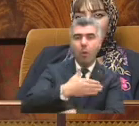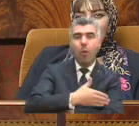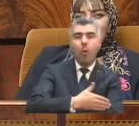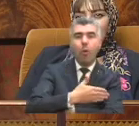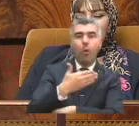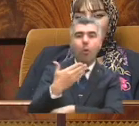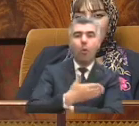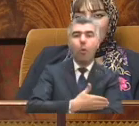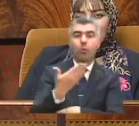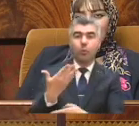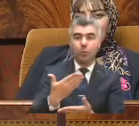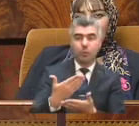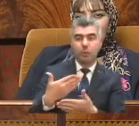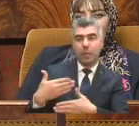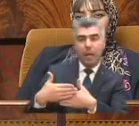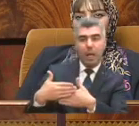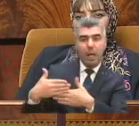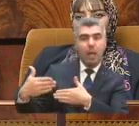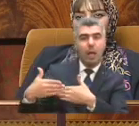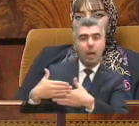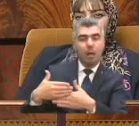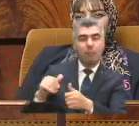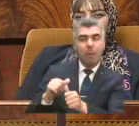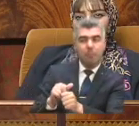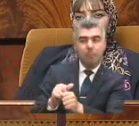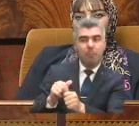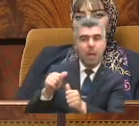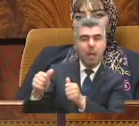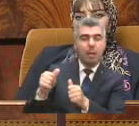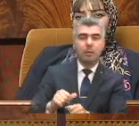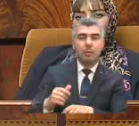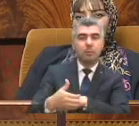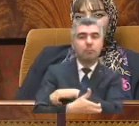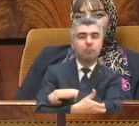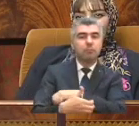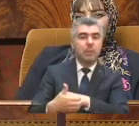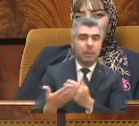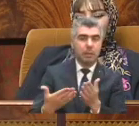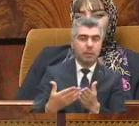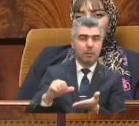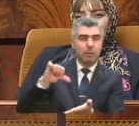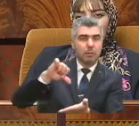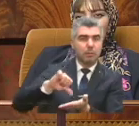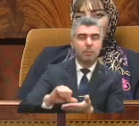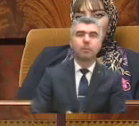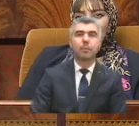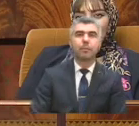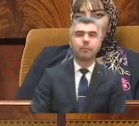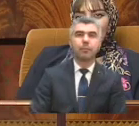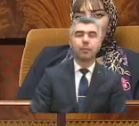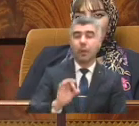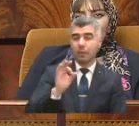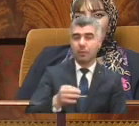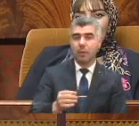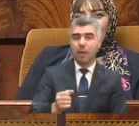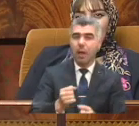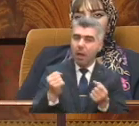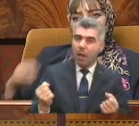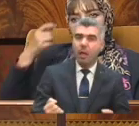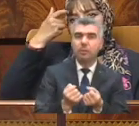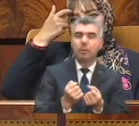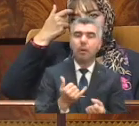واحد المنطقة نائية، واحد المنطقة فقيرة جدا. وباش نساهموا في تفعيل العدالة